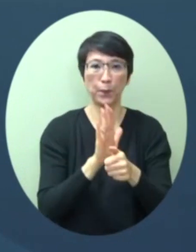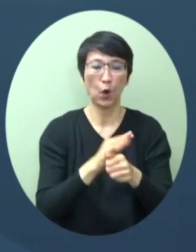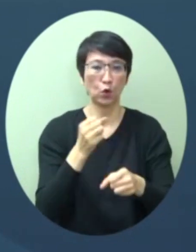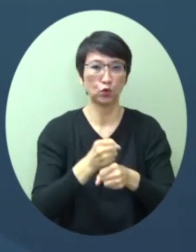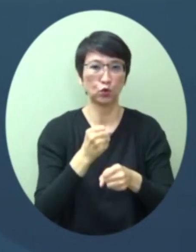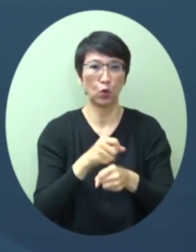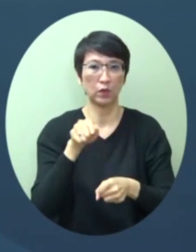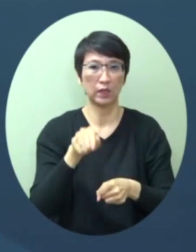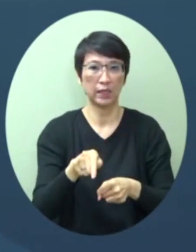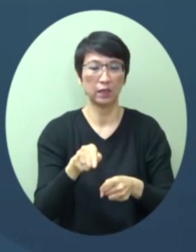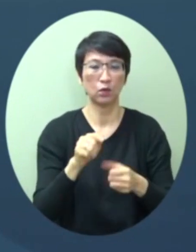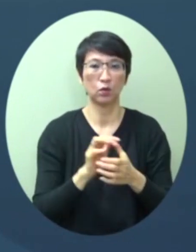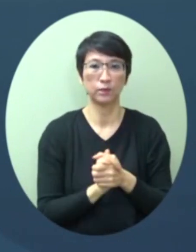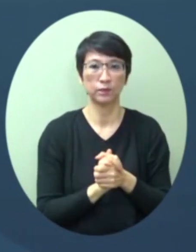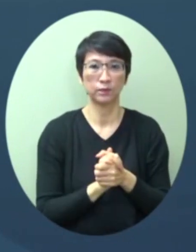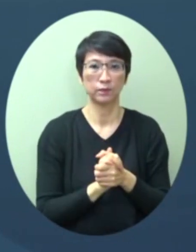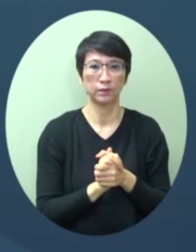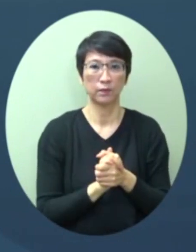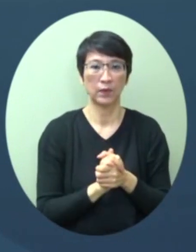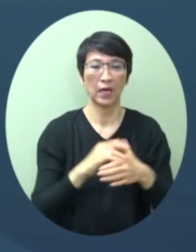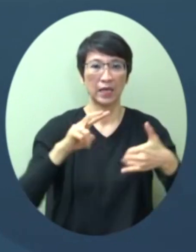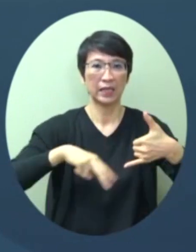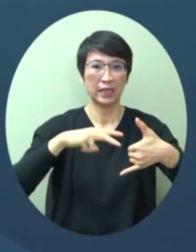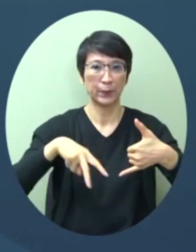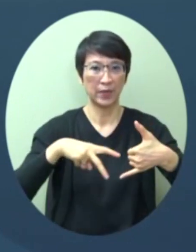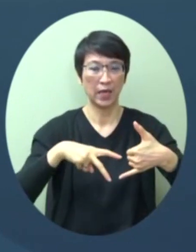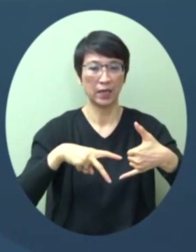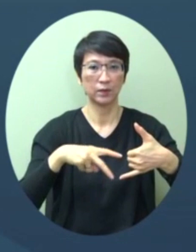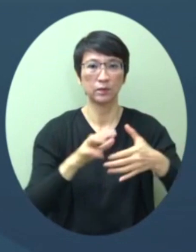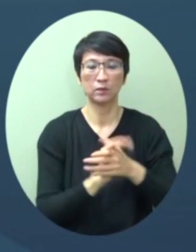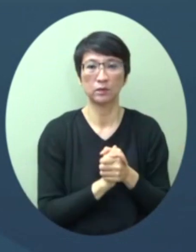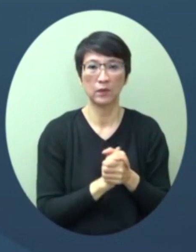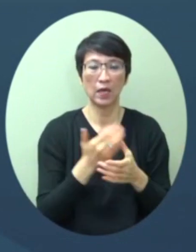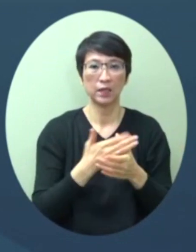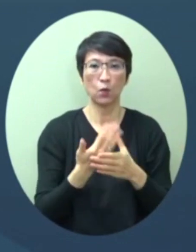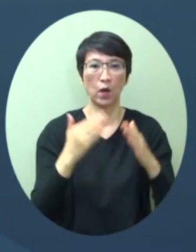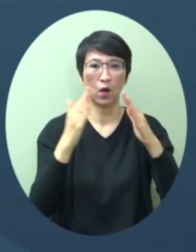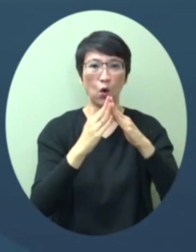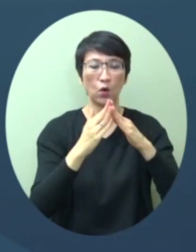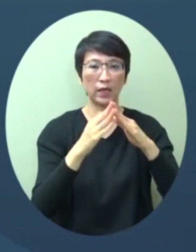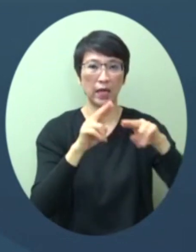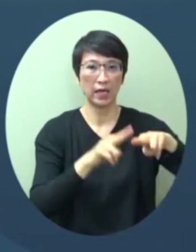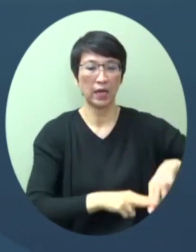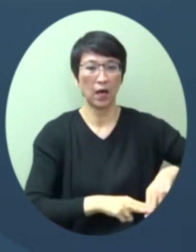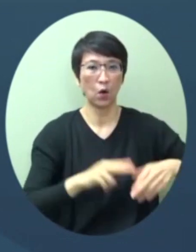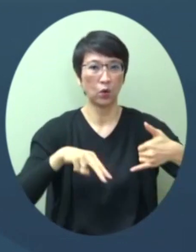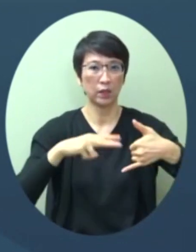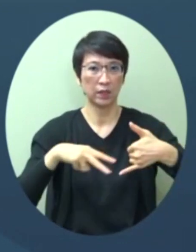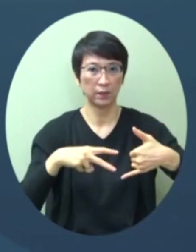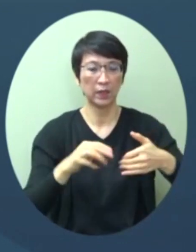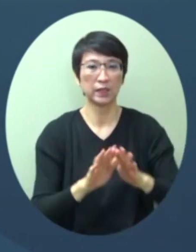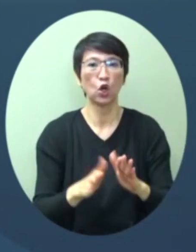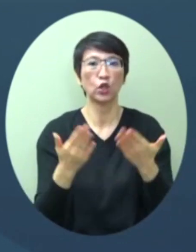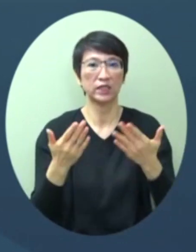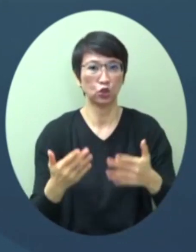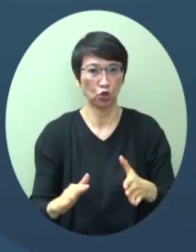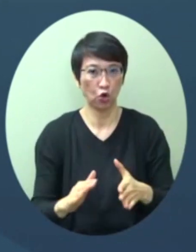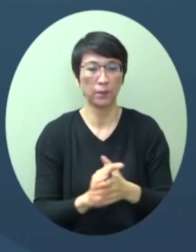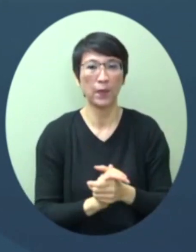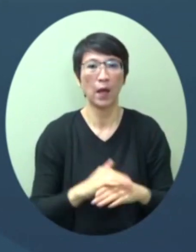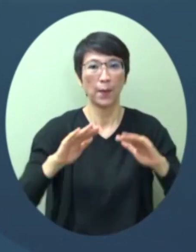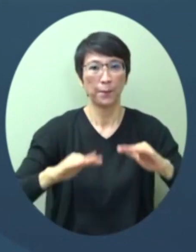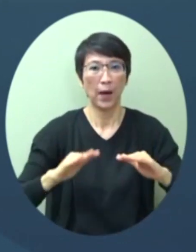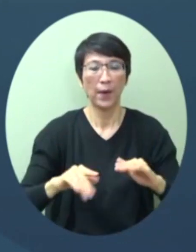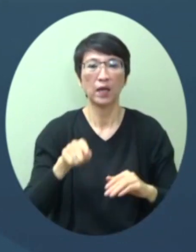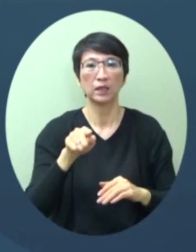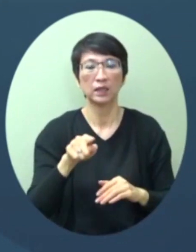检疫的用途由于家居检疫已经上了轨道所以慢慢